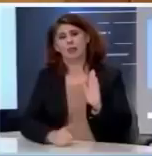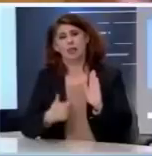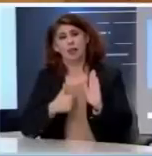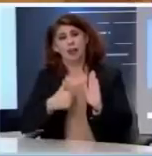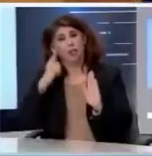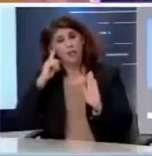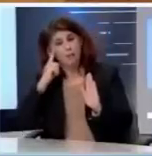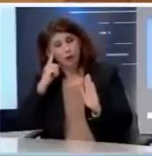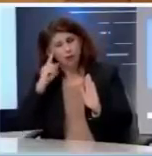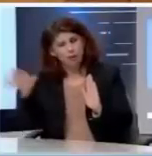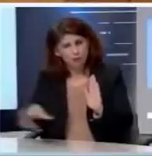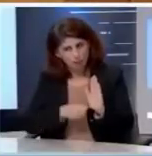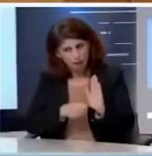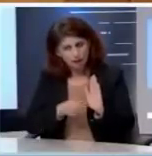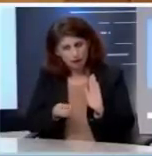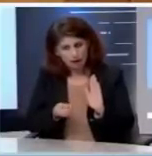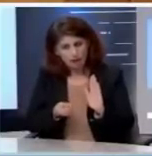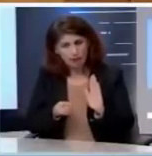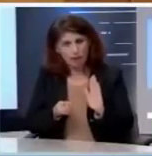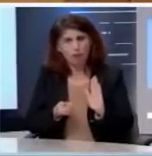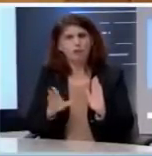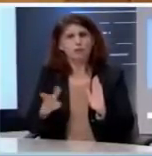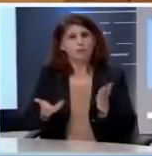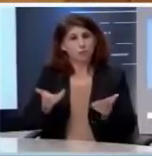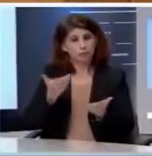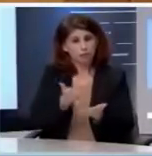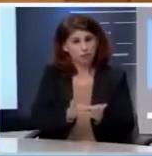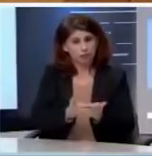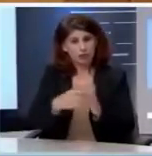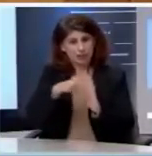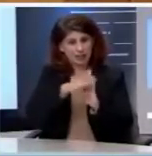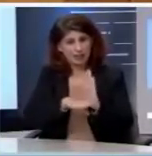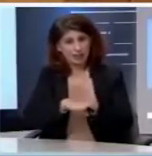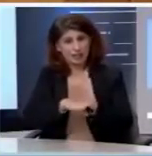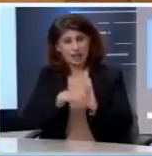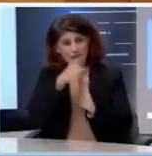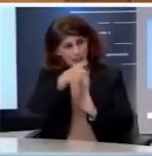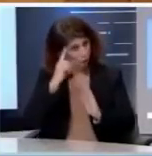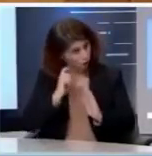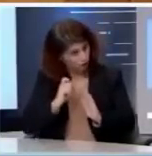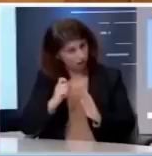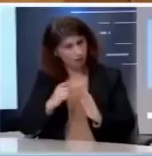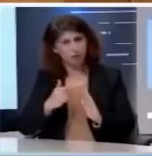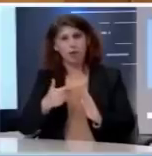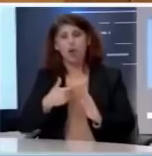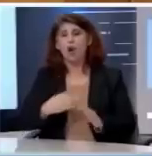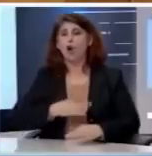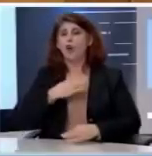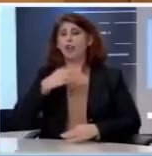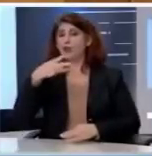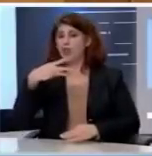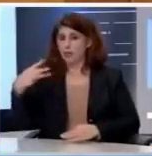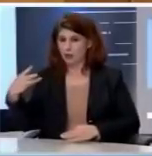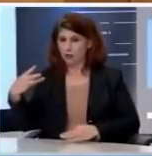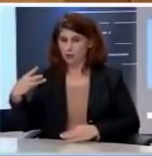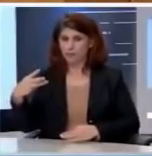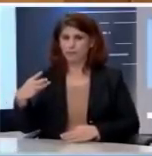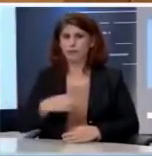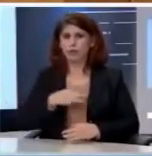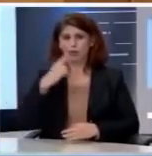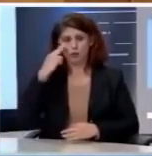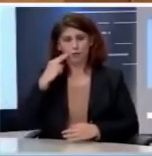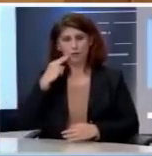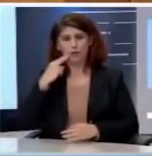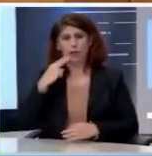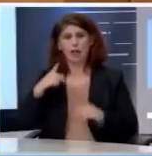δεν υπονοώ καν ότι τα πιάνετε για να τα βάλετε. Το καταθέτω στη λίστα γιατί το ξέρετε, οι άλλοι δεν το ξέρουν. Ο κύριο Ξανθό, γιατί ο κύριο Κουρουμπλή δεν